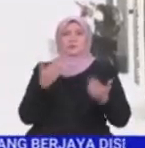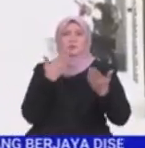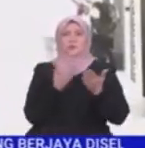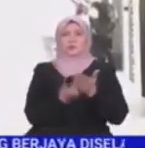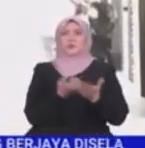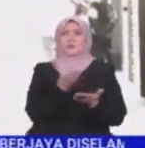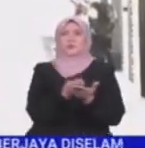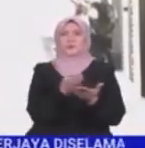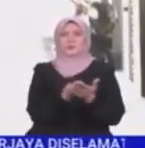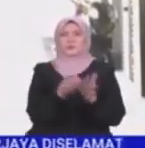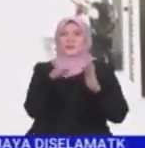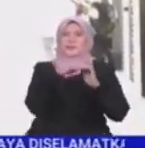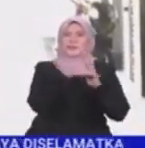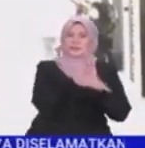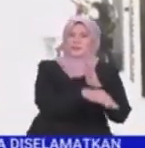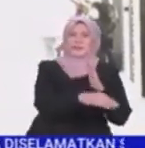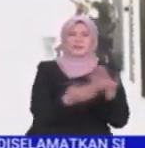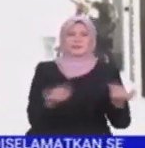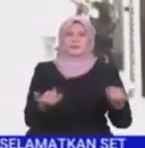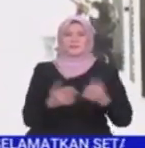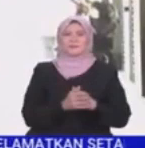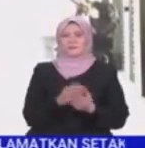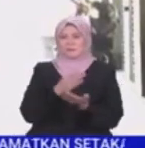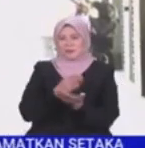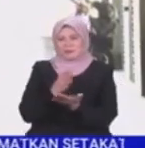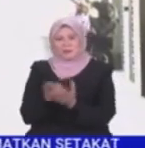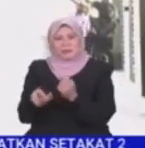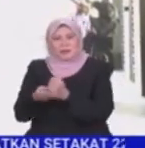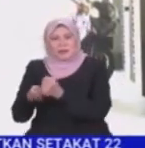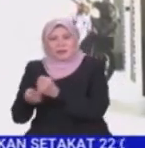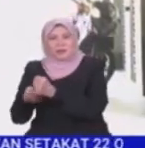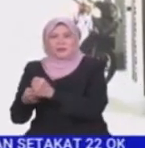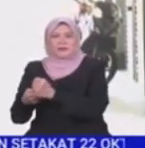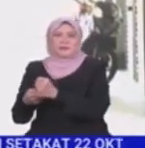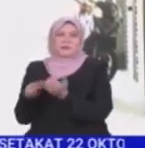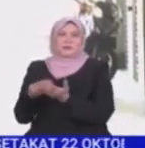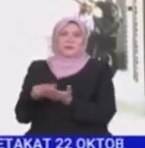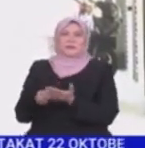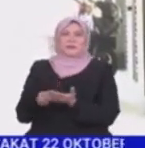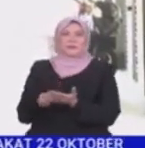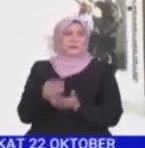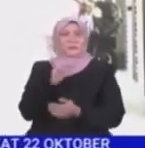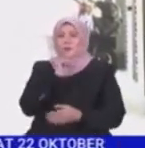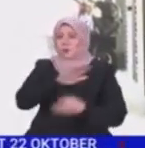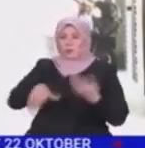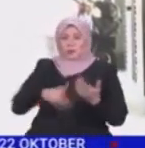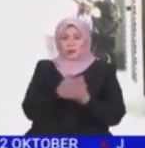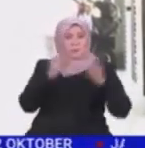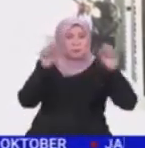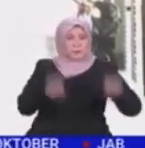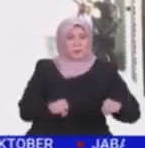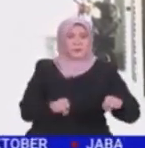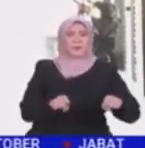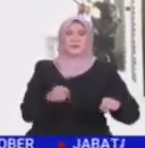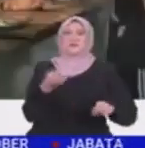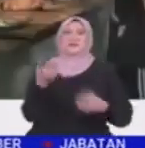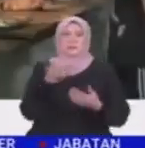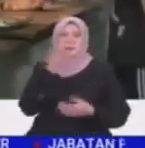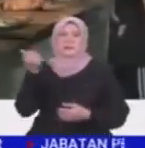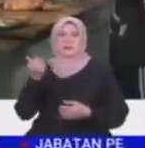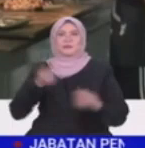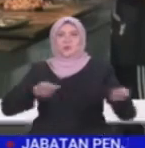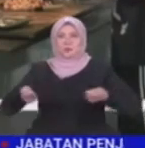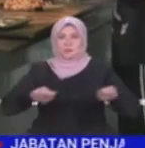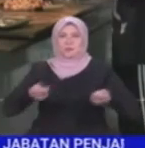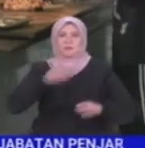dah merosot. Masing-masing bajet, lepas tu nak jimat. Bukan semua orang mampu sekarang. Elok buat macam tu.